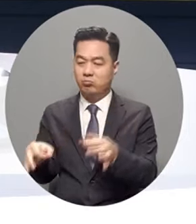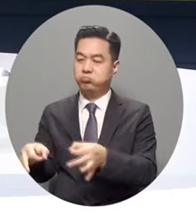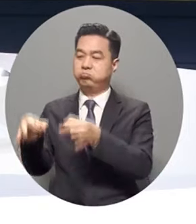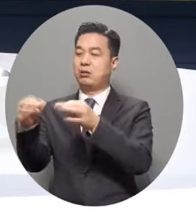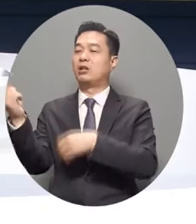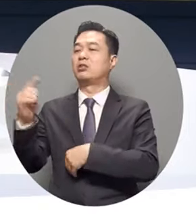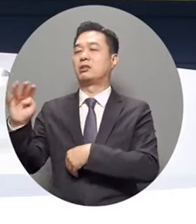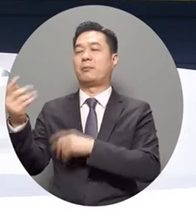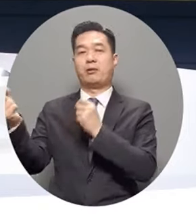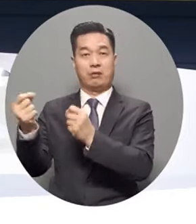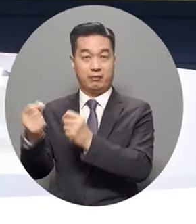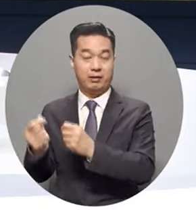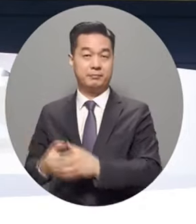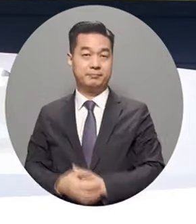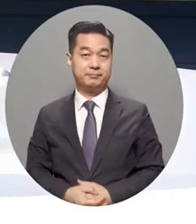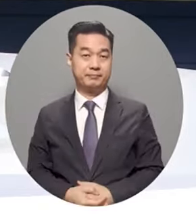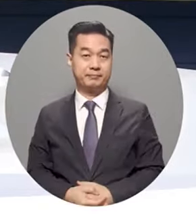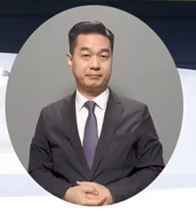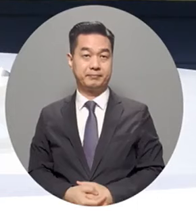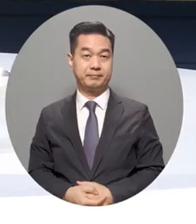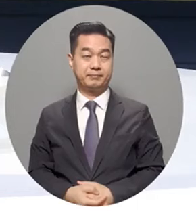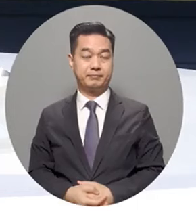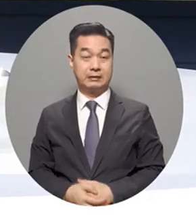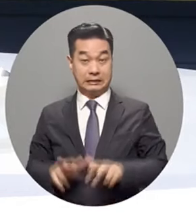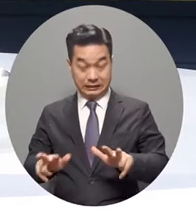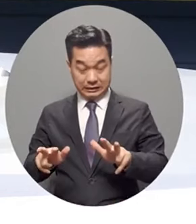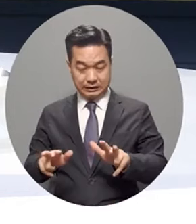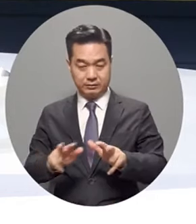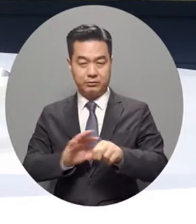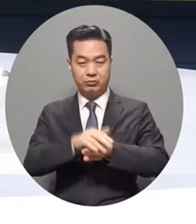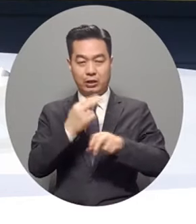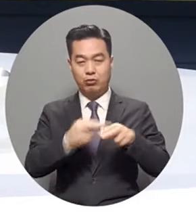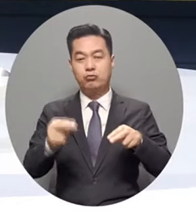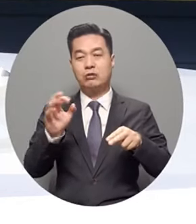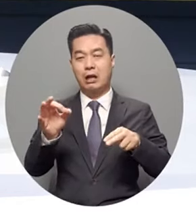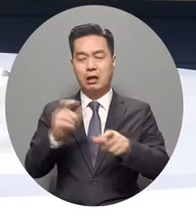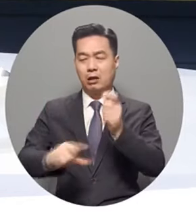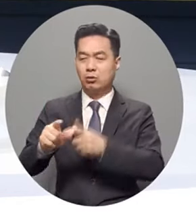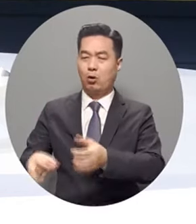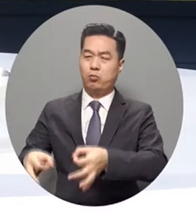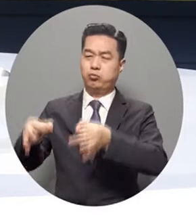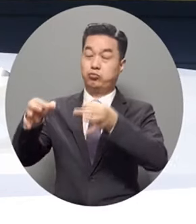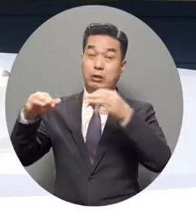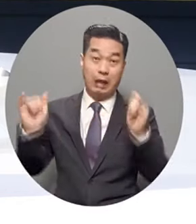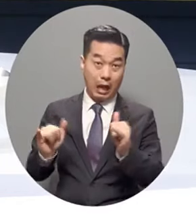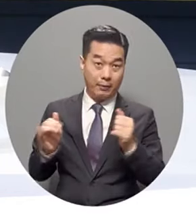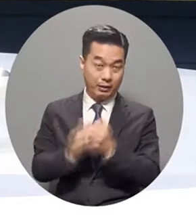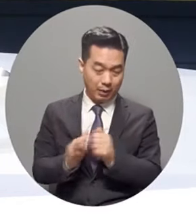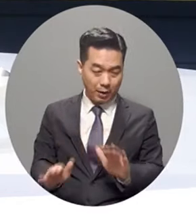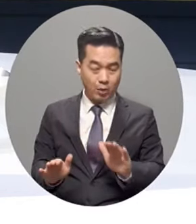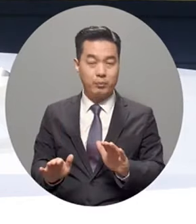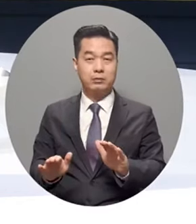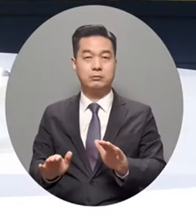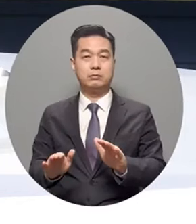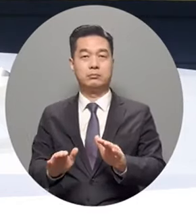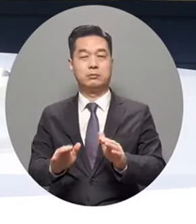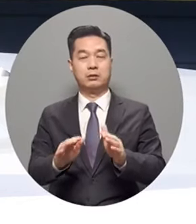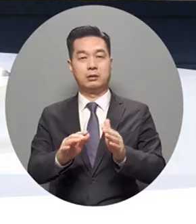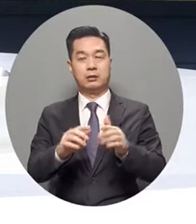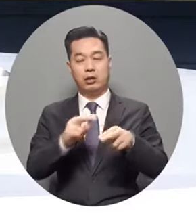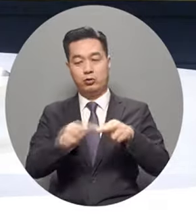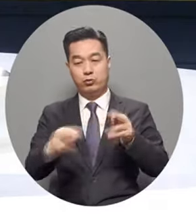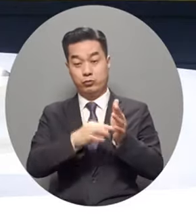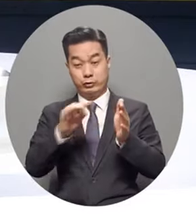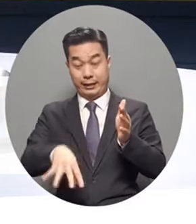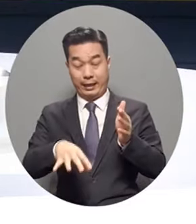바짝 다가섰습니다 정부는 안 그래도 오은 국제유가가 더 오를 것에 대비해 이번 달에 끝날 예정이던 유류세 인하